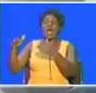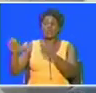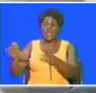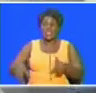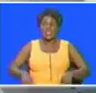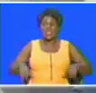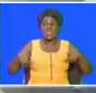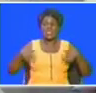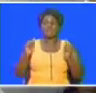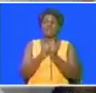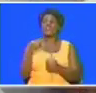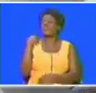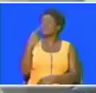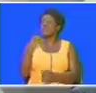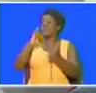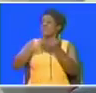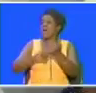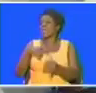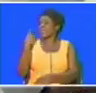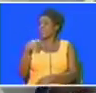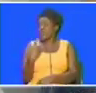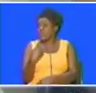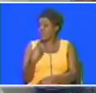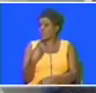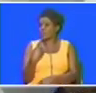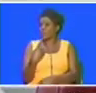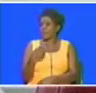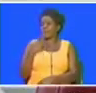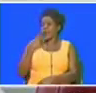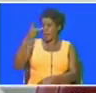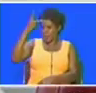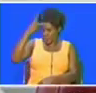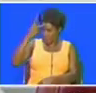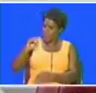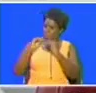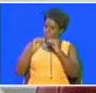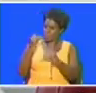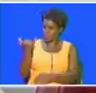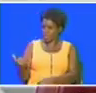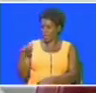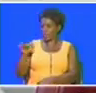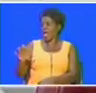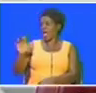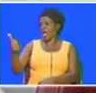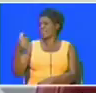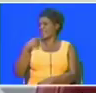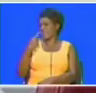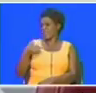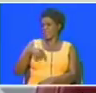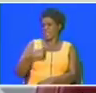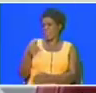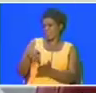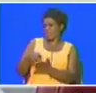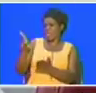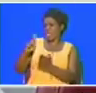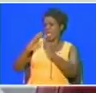watakana nani? Hawa wasana watolewa nani kama wajui zika za nyumba? Kwa hivyo kama mzazi, mfunze mtoto wako. Isiwe wengine wanasema ninamlipa